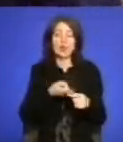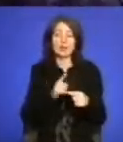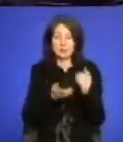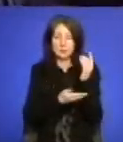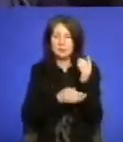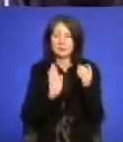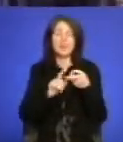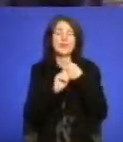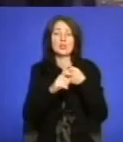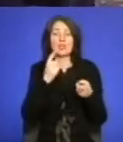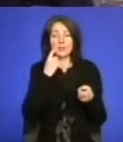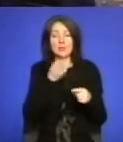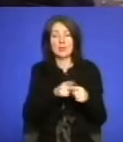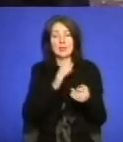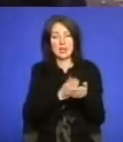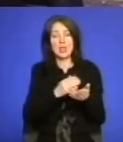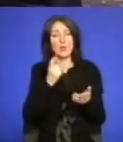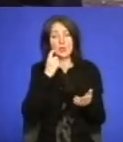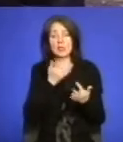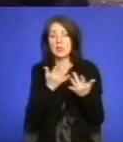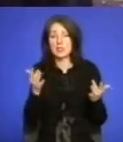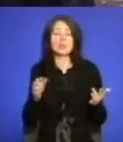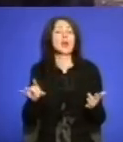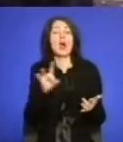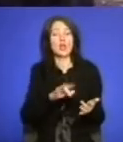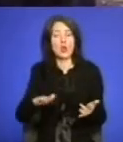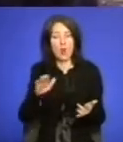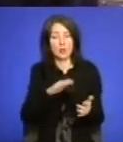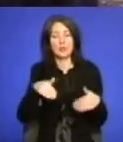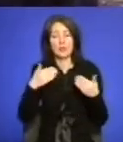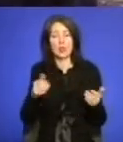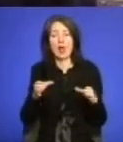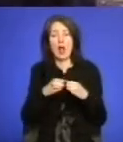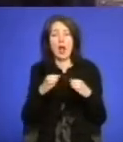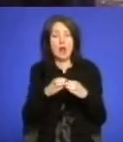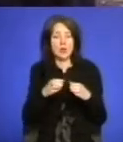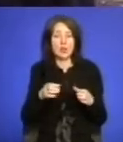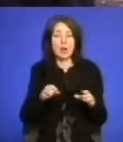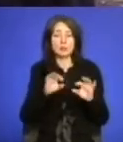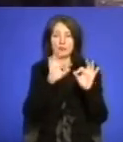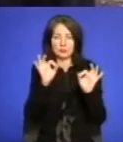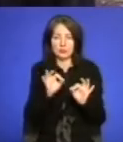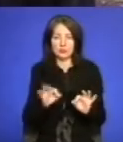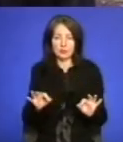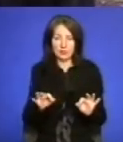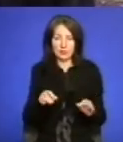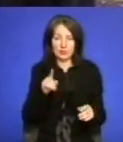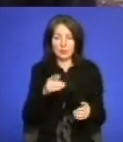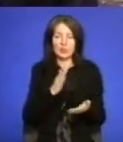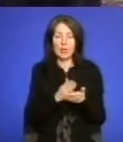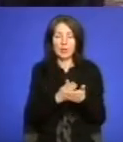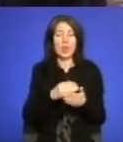регіону оскільки мистецтва а вони йде по програмі вивчення орнаменти писанкарства